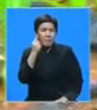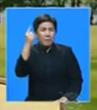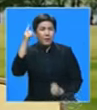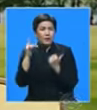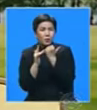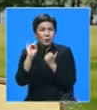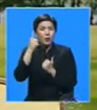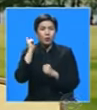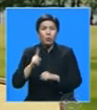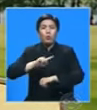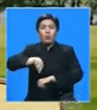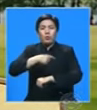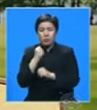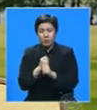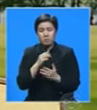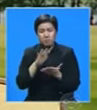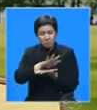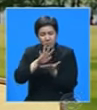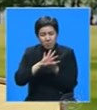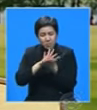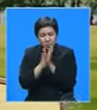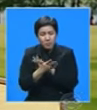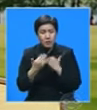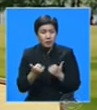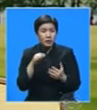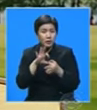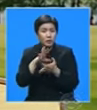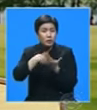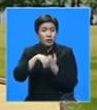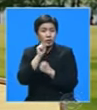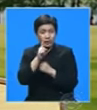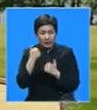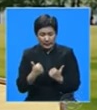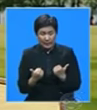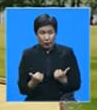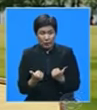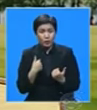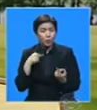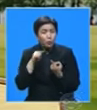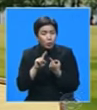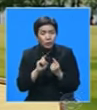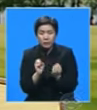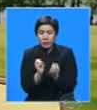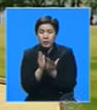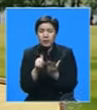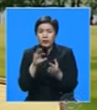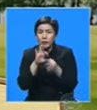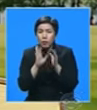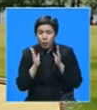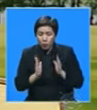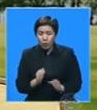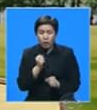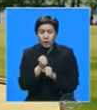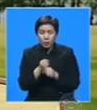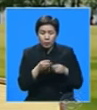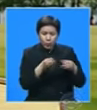องใช้เวลาในการดำเนินการทั้งสิ้นนะครับอีกทั้งการฟื้นตัวของเศรษฐกิจในระยะช่วงต้นนี้อาจส่งผลดีต่อประชาชนผู้ประกอบ